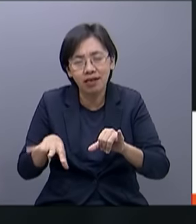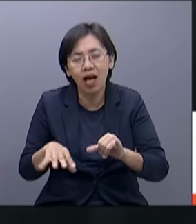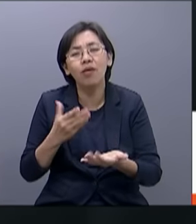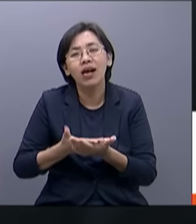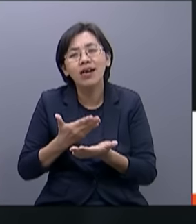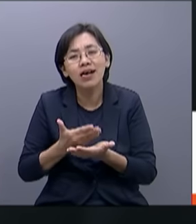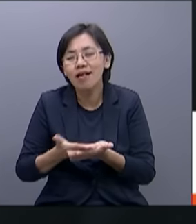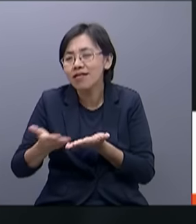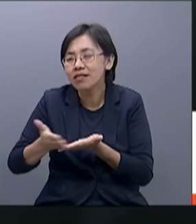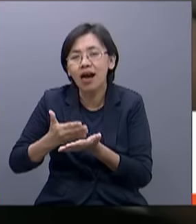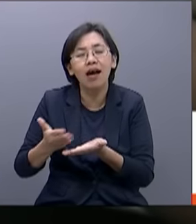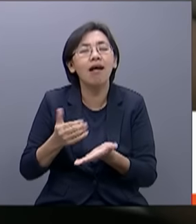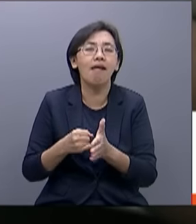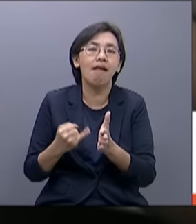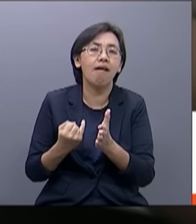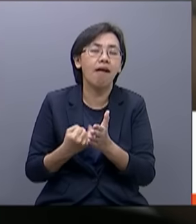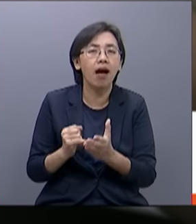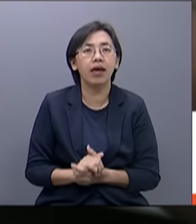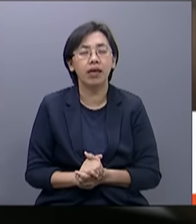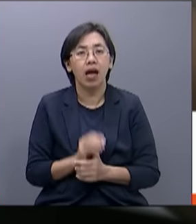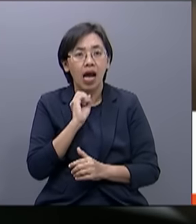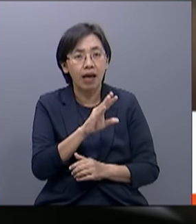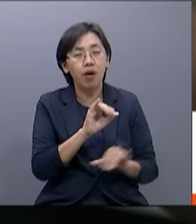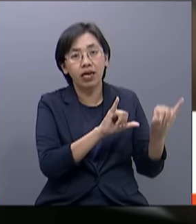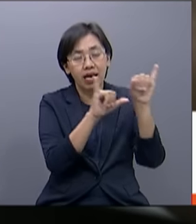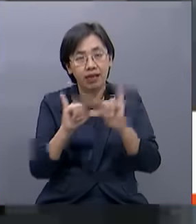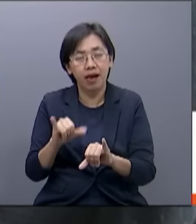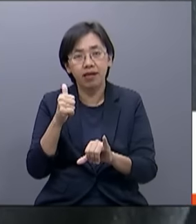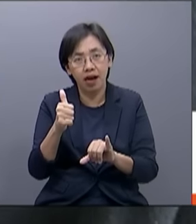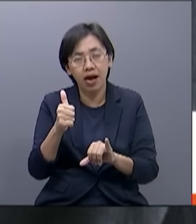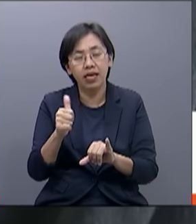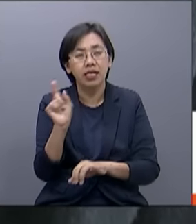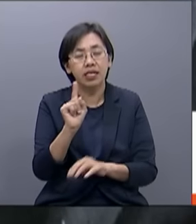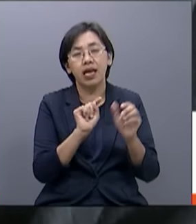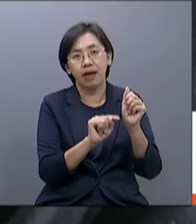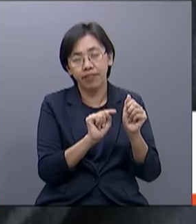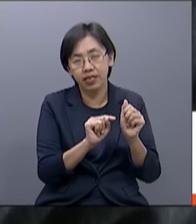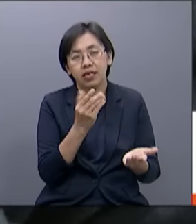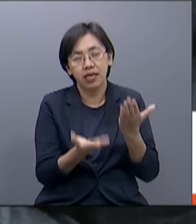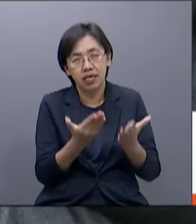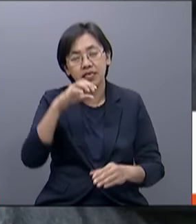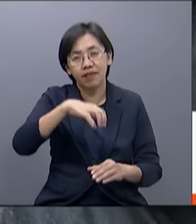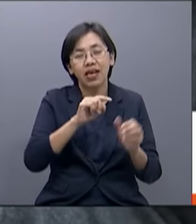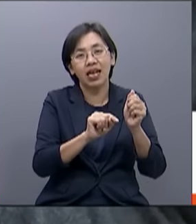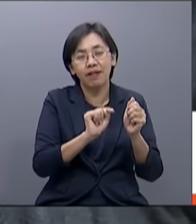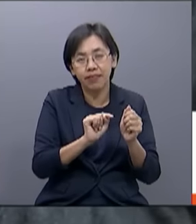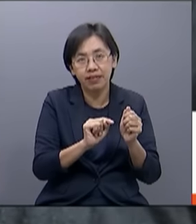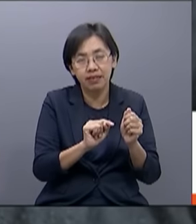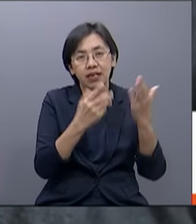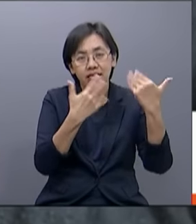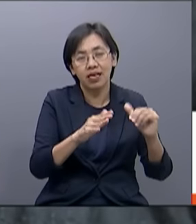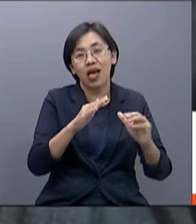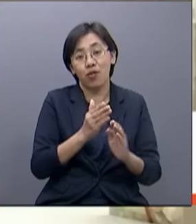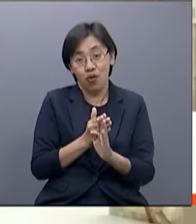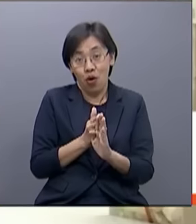สะดวกมากขึ้นแล้วโดยสามารถที่จะแจ้งย้ายที่อยู่ตามทะเบียนบ้านได้ที่อำเภอหรือว่าสำนักงานเขตก่อนที่จะลงทะเบียน